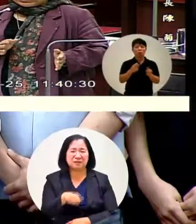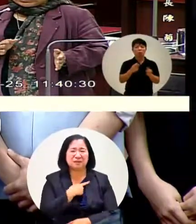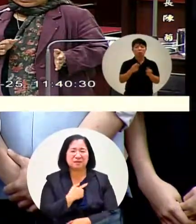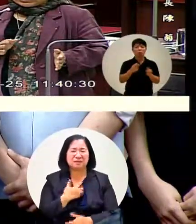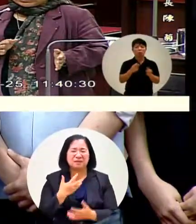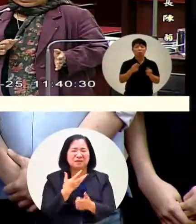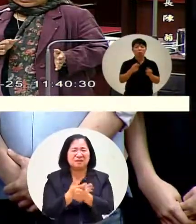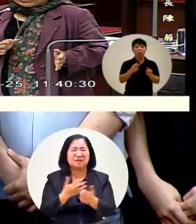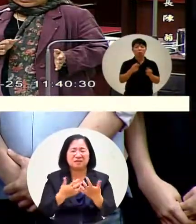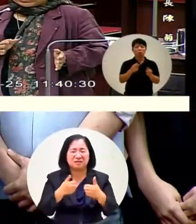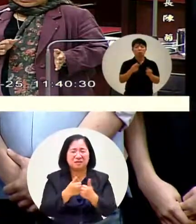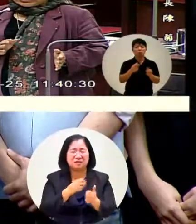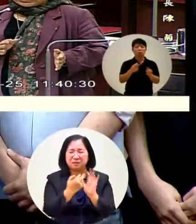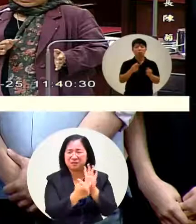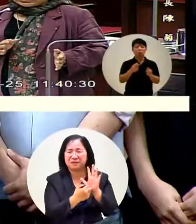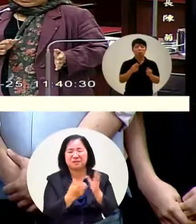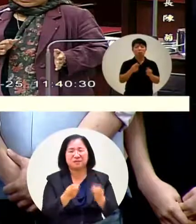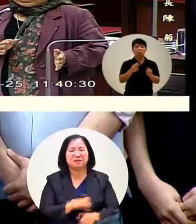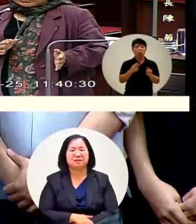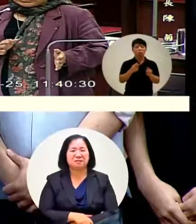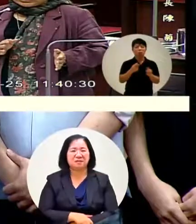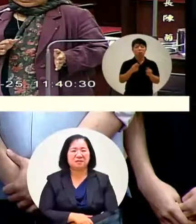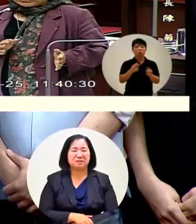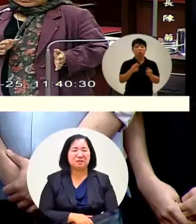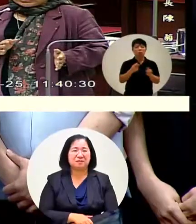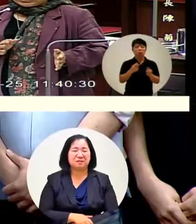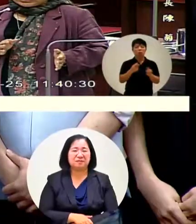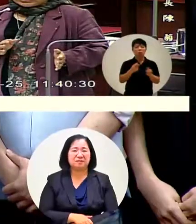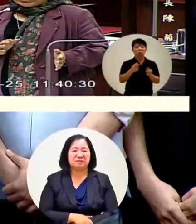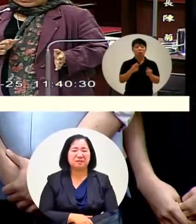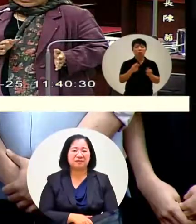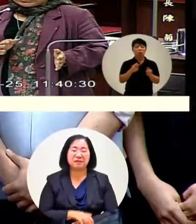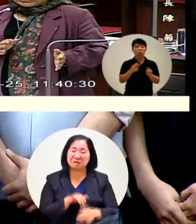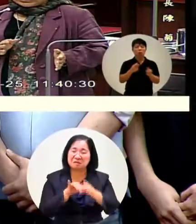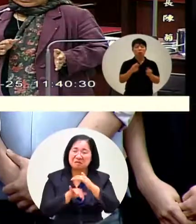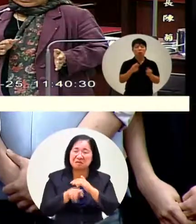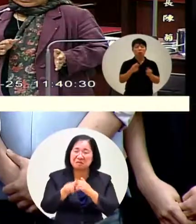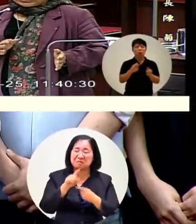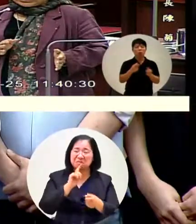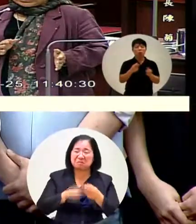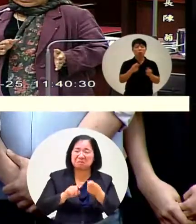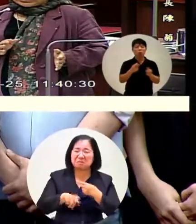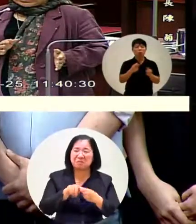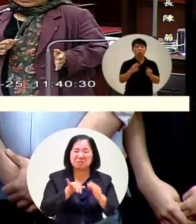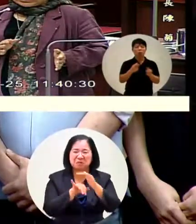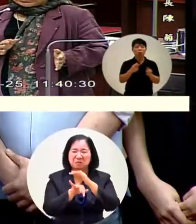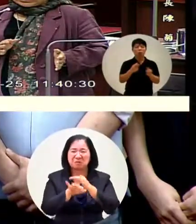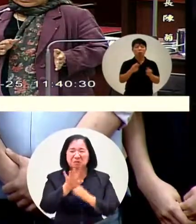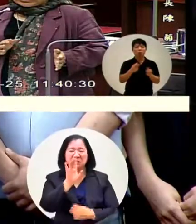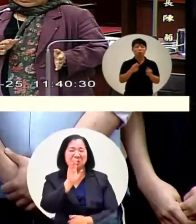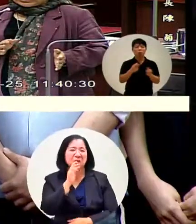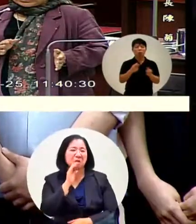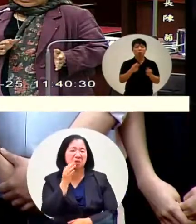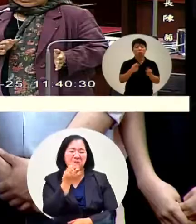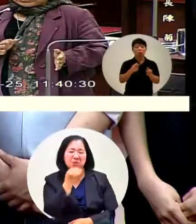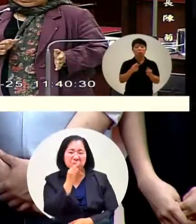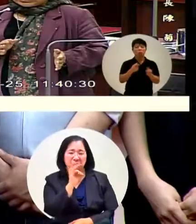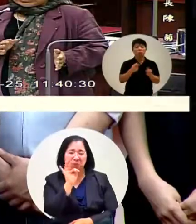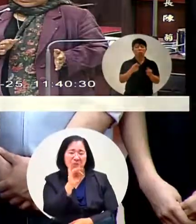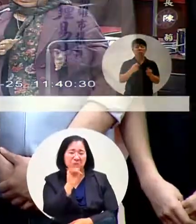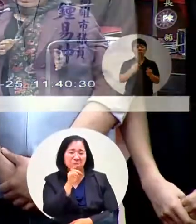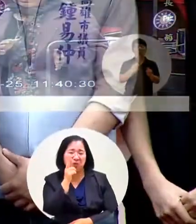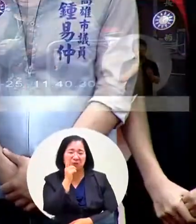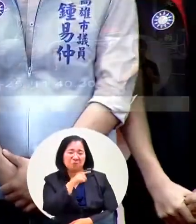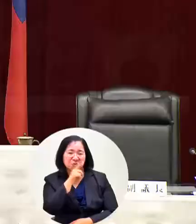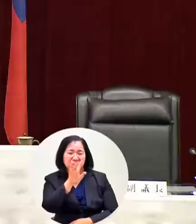们市长再来做补充，这个没有不对啊。结果你们竟然就用这样的一个污蔑，不准我们市长讲话，不准我们经